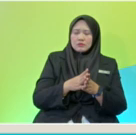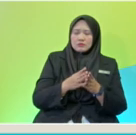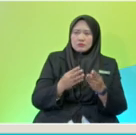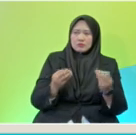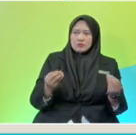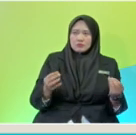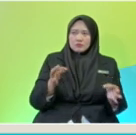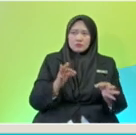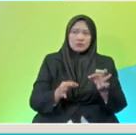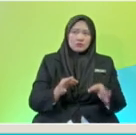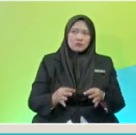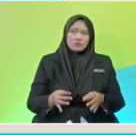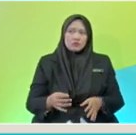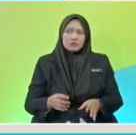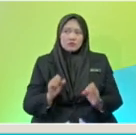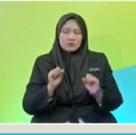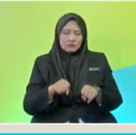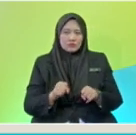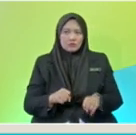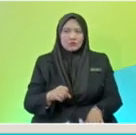ada yang satu bisikan ataupun